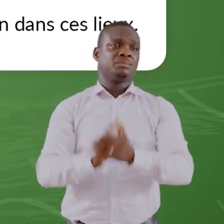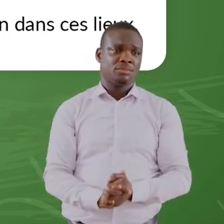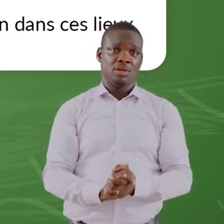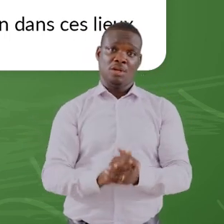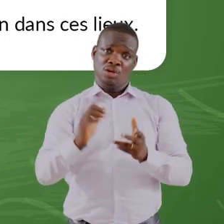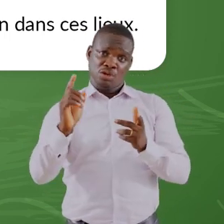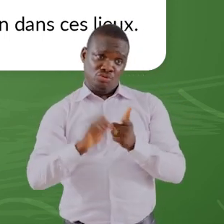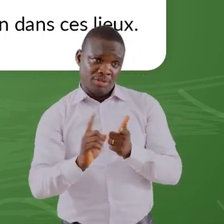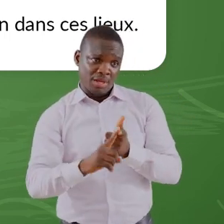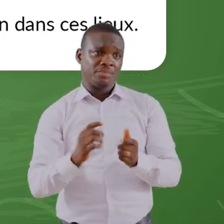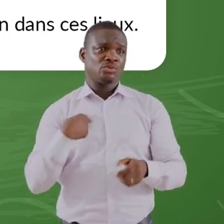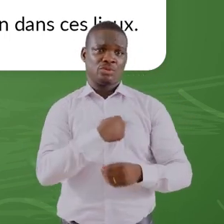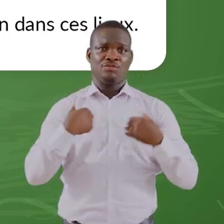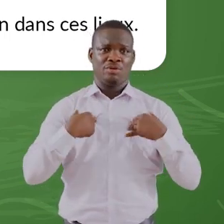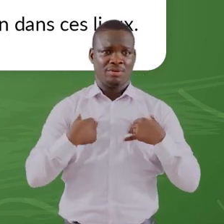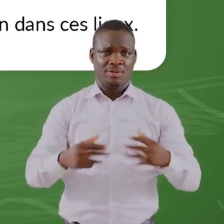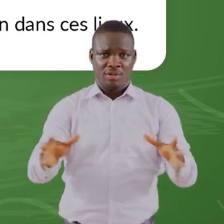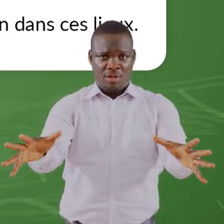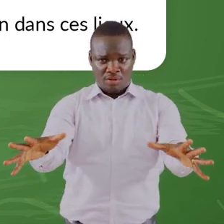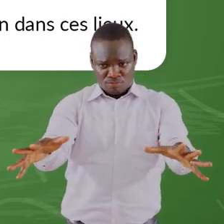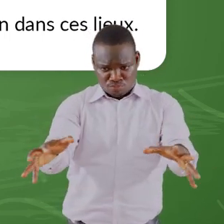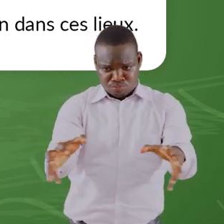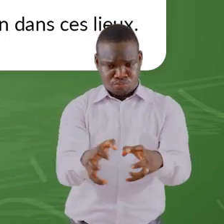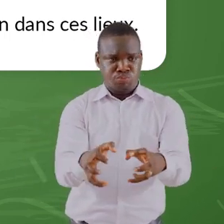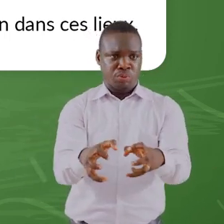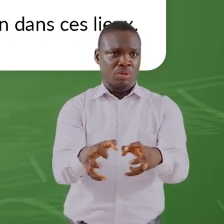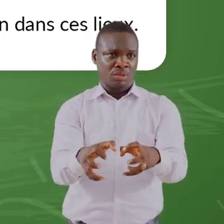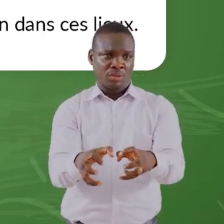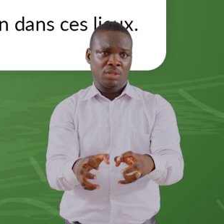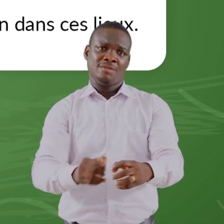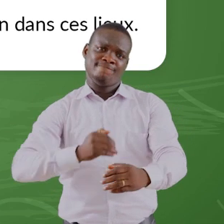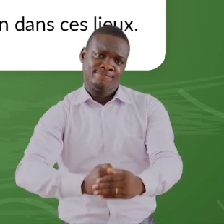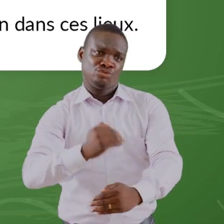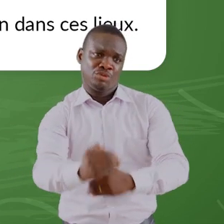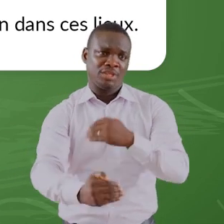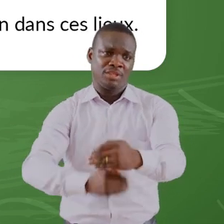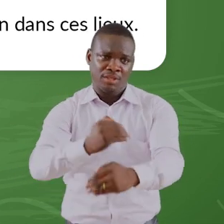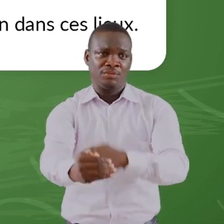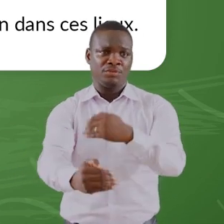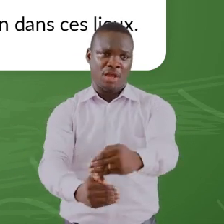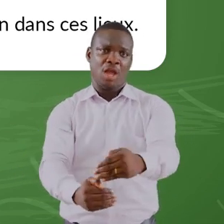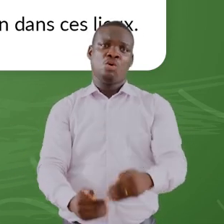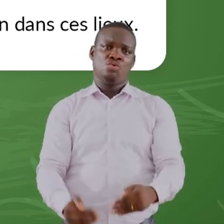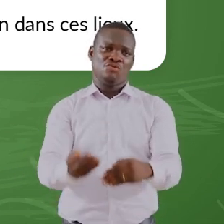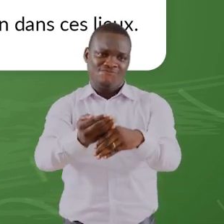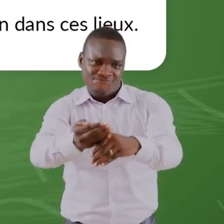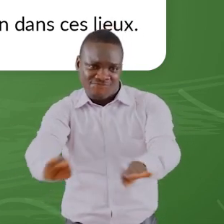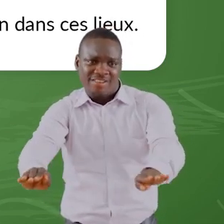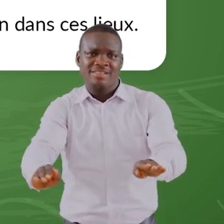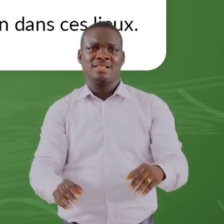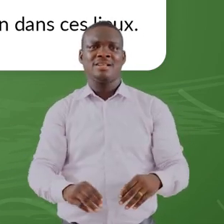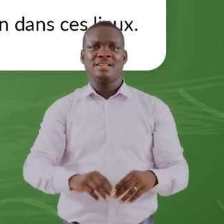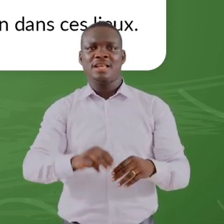supérieures. En deuxième étape, on a la cristallisation successive, encore